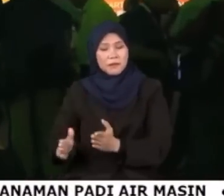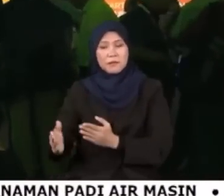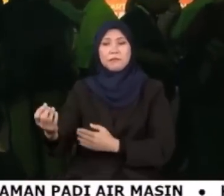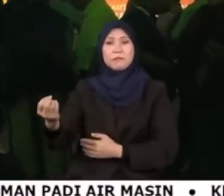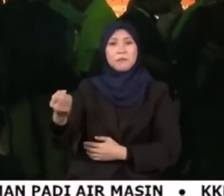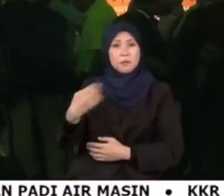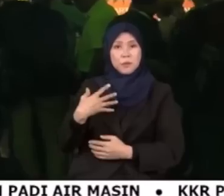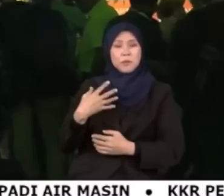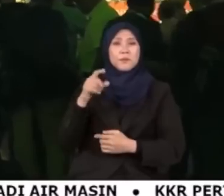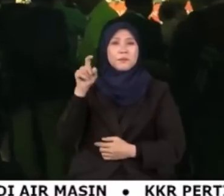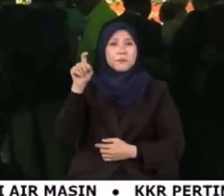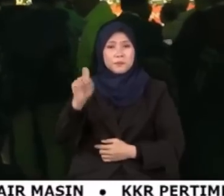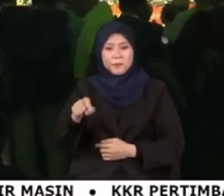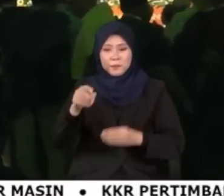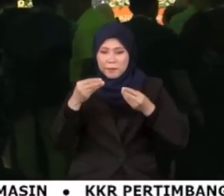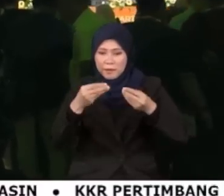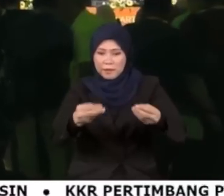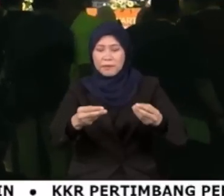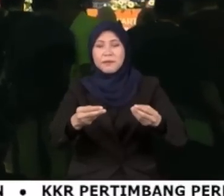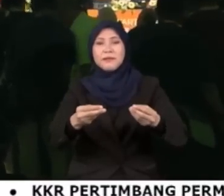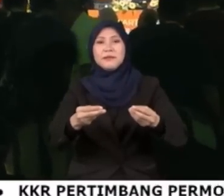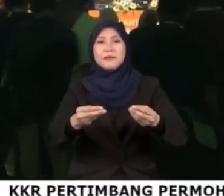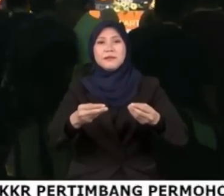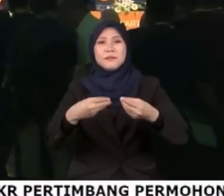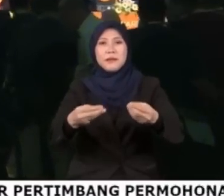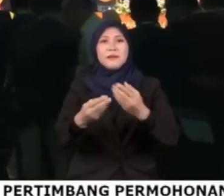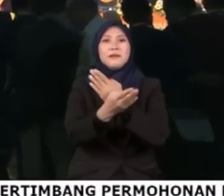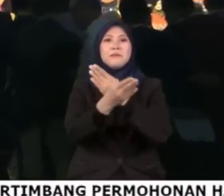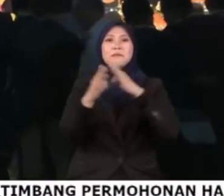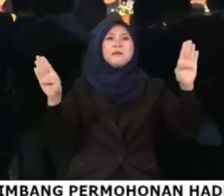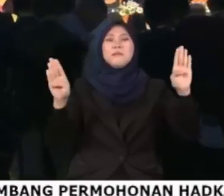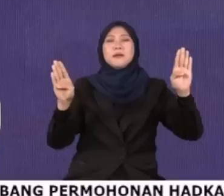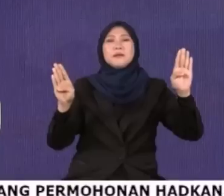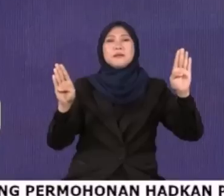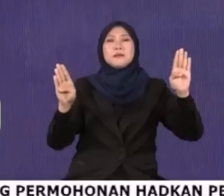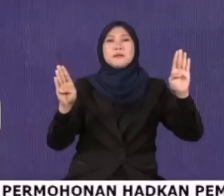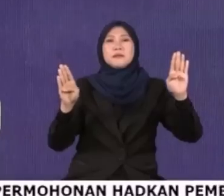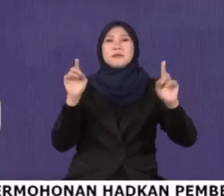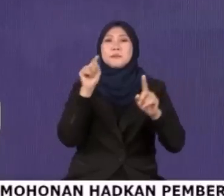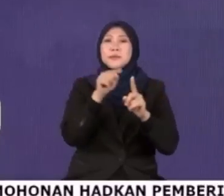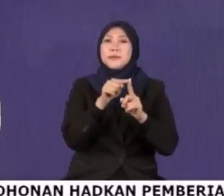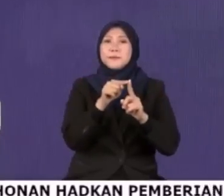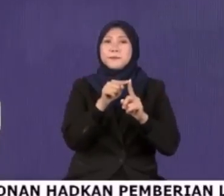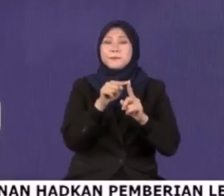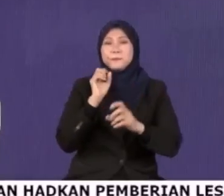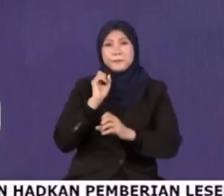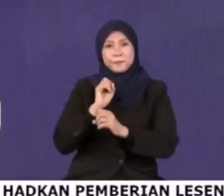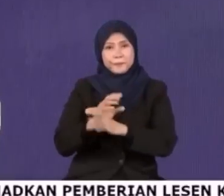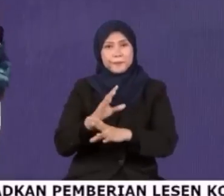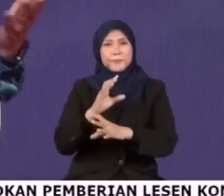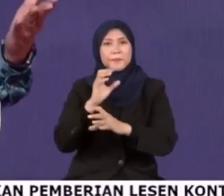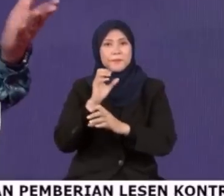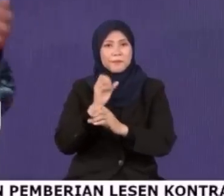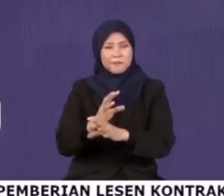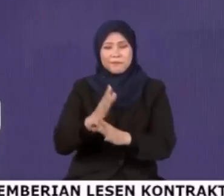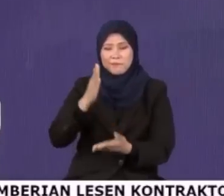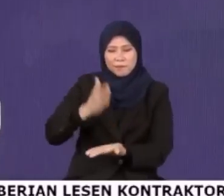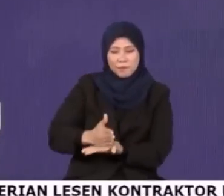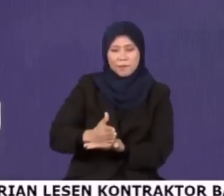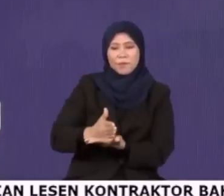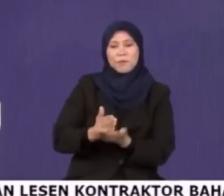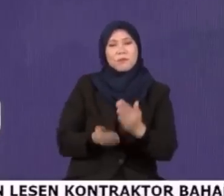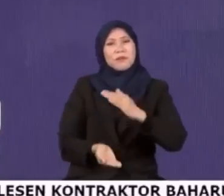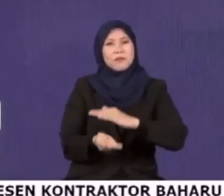kita harus berikan ruang yang bebas kepada usaha menolak